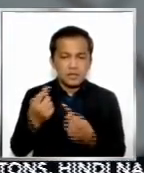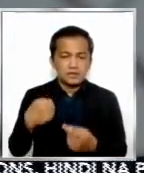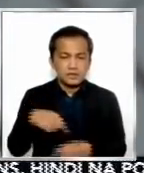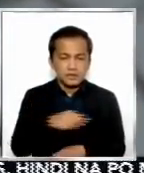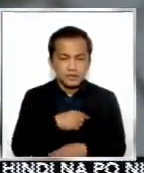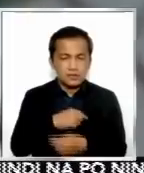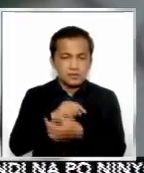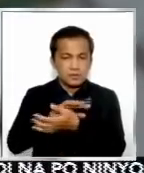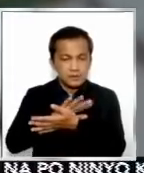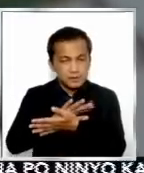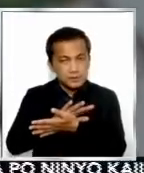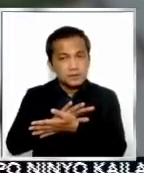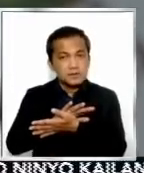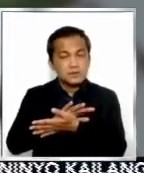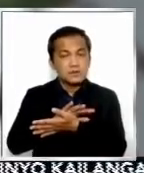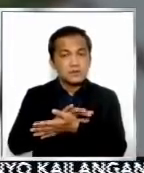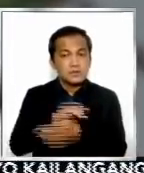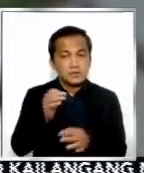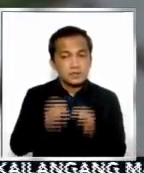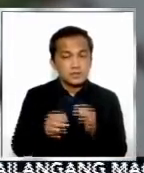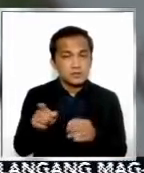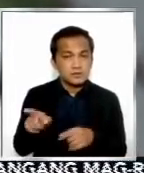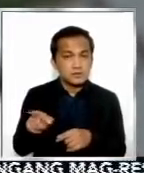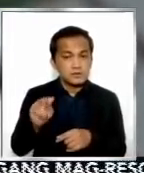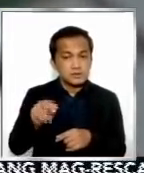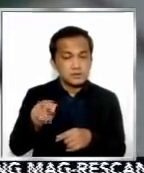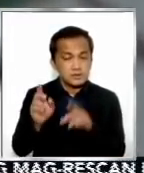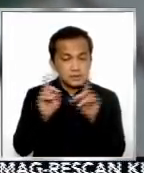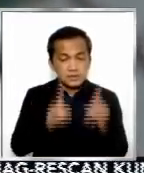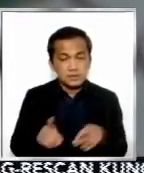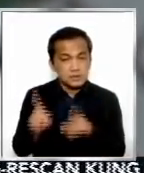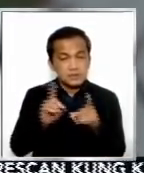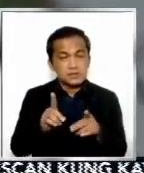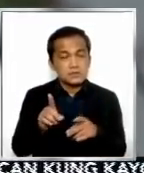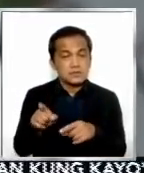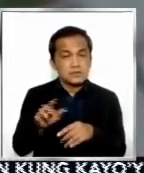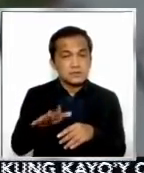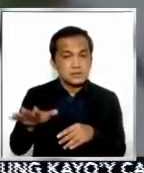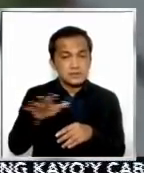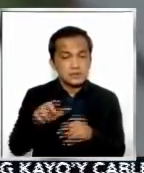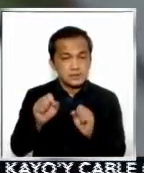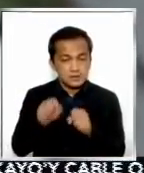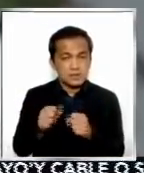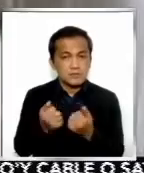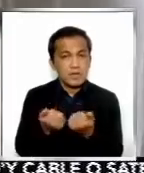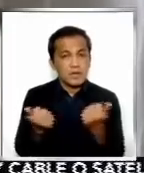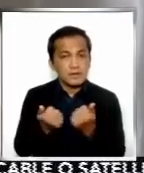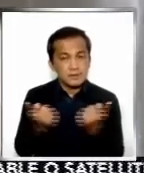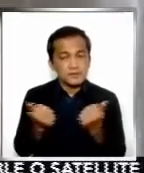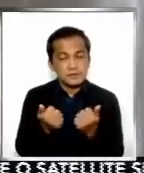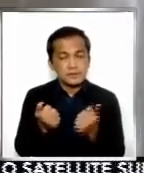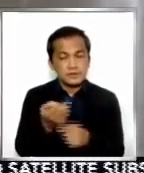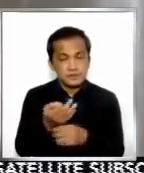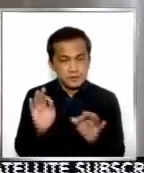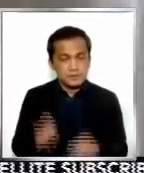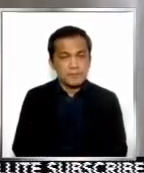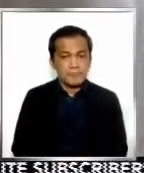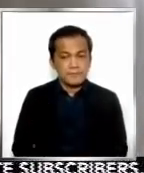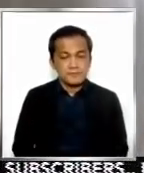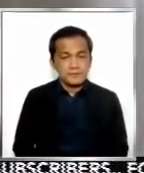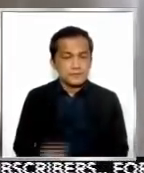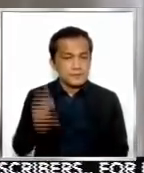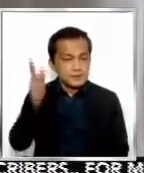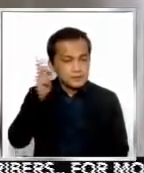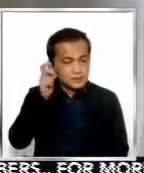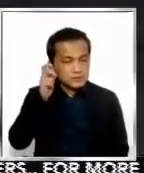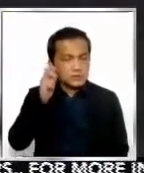pandemya, kung sila'y mga nangangailangan ng dialysis, sila ay makaka-avail pa rin ng benefit. Nabalitaan ni Tony Leonardo, kaya